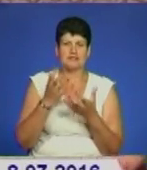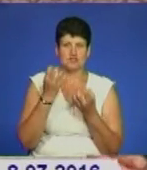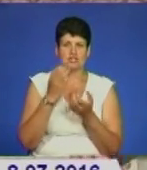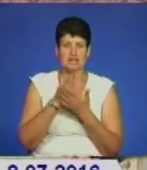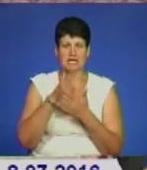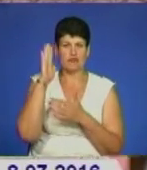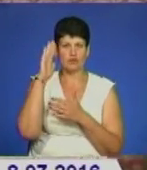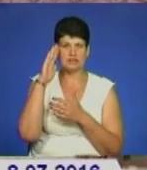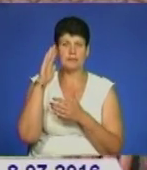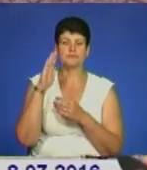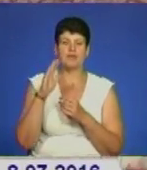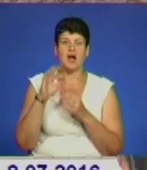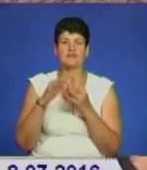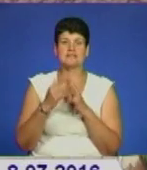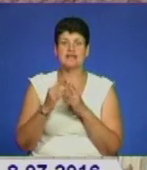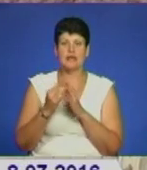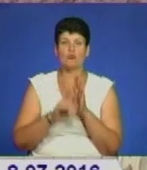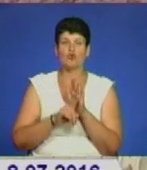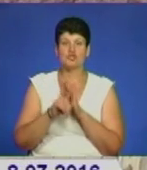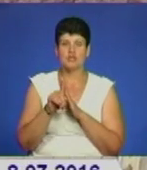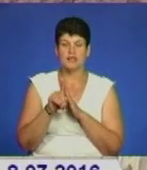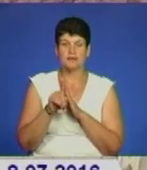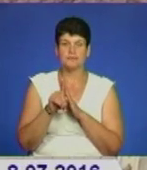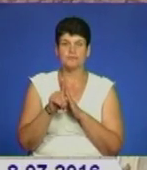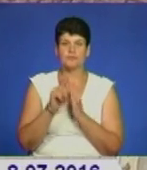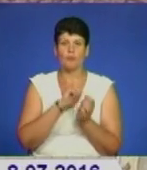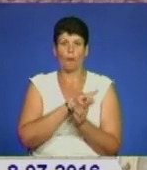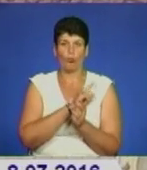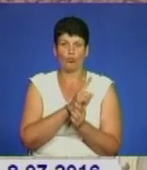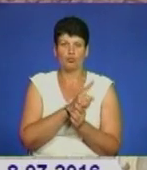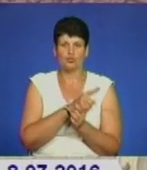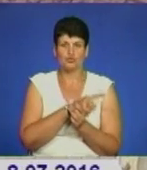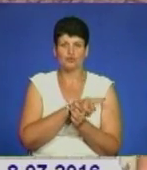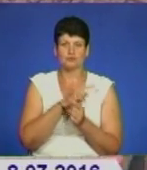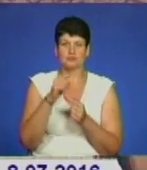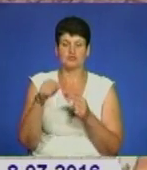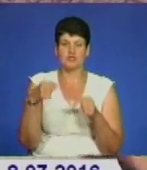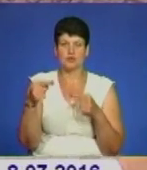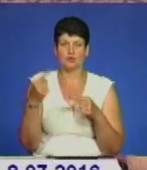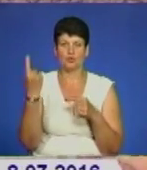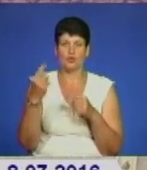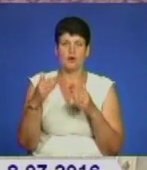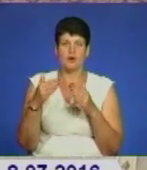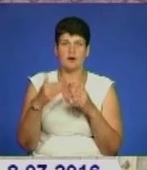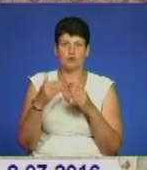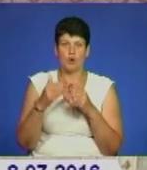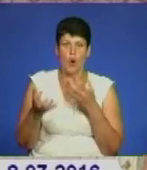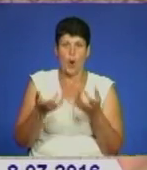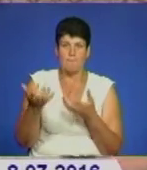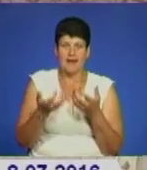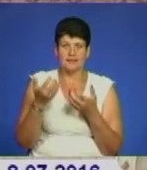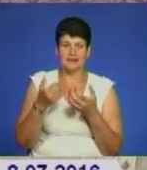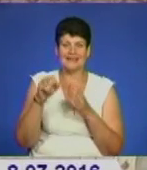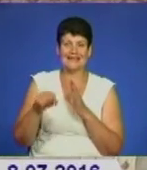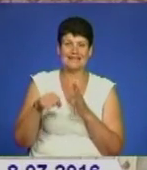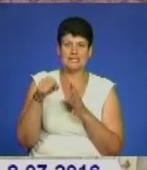як в селах почали потужно, практично через одну хату копати кожен господар собі криниці, і